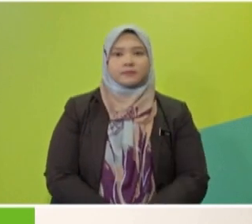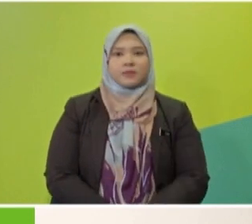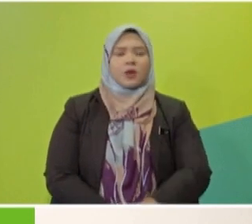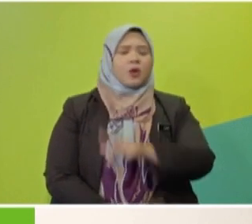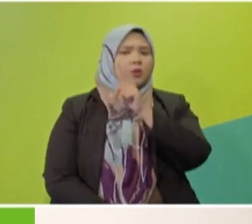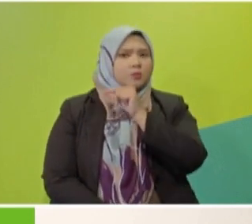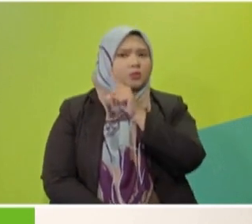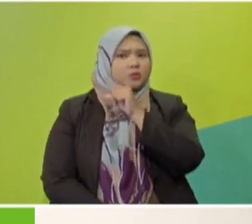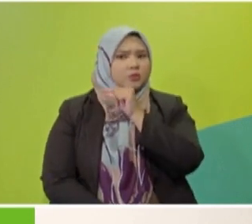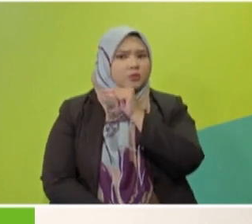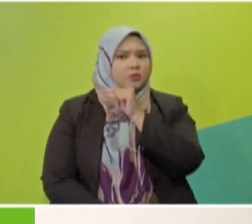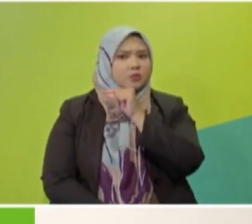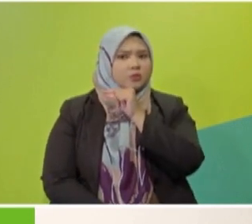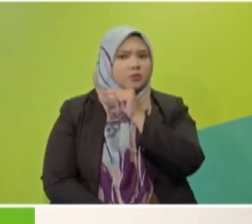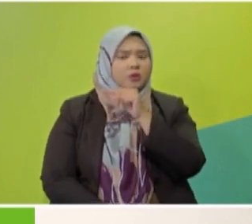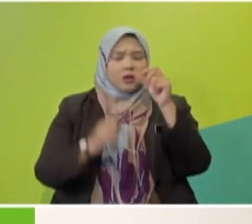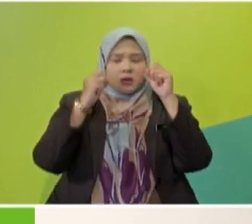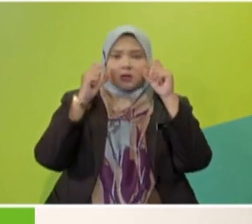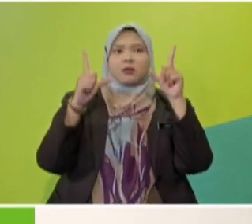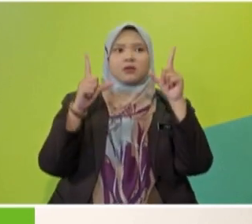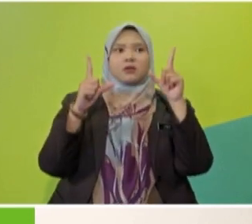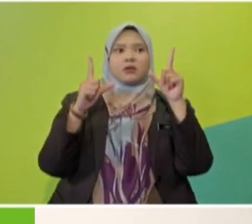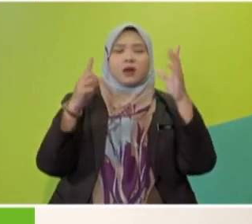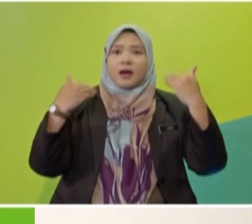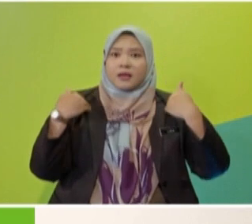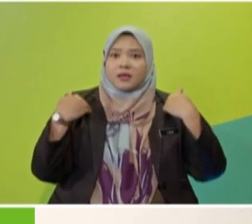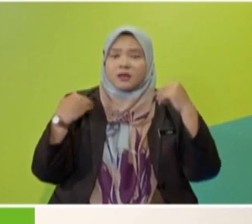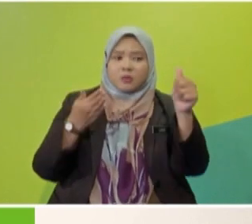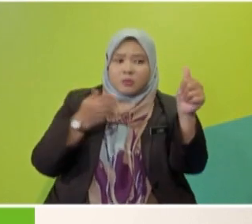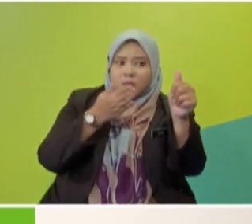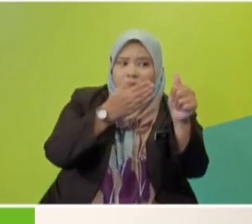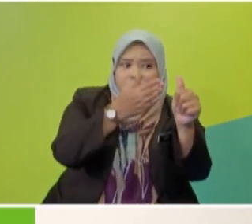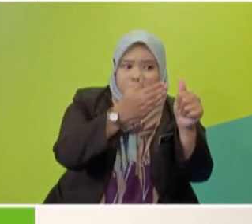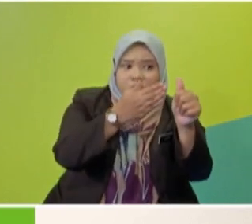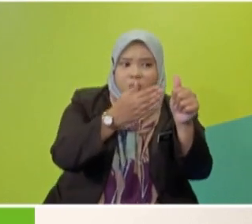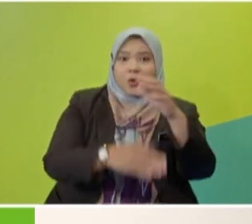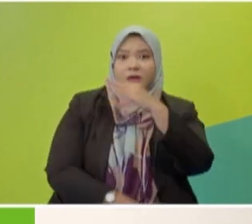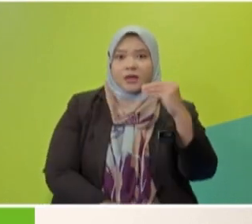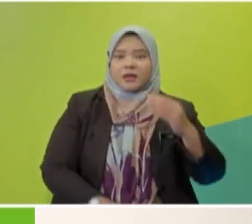Burung merpati menyedari kehadiran pemburu lalu terbang.